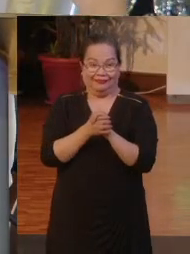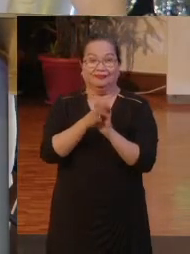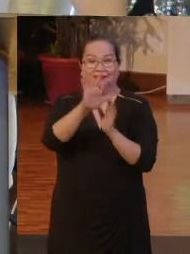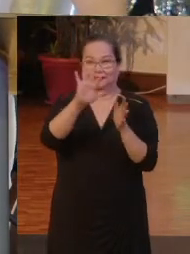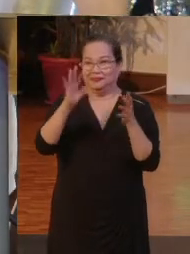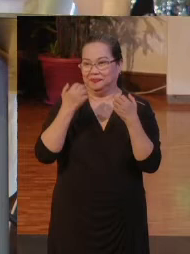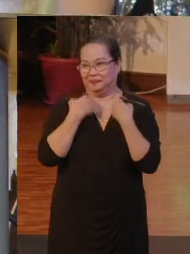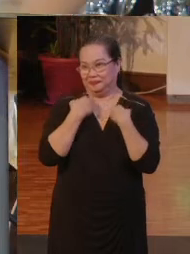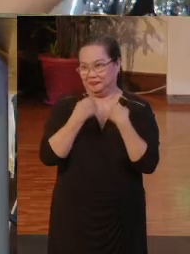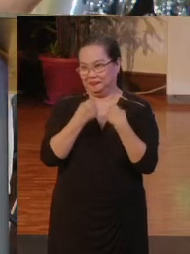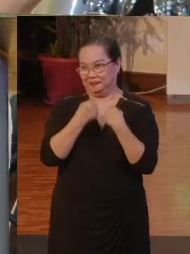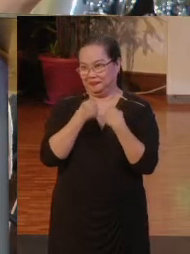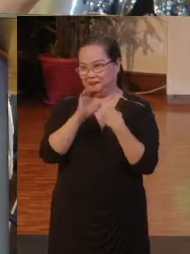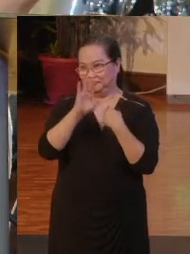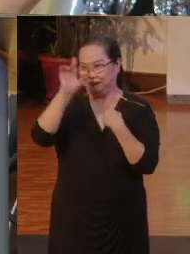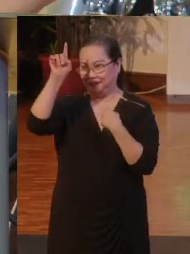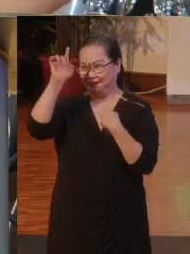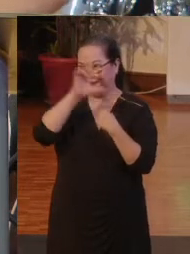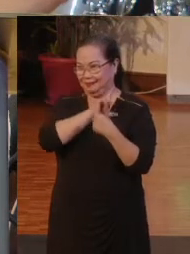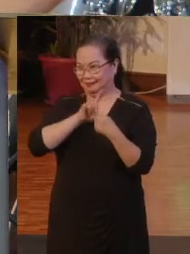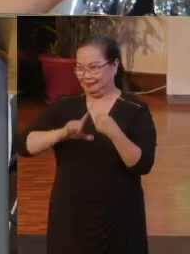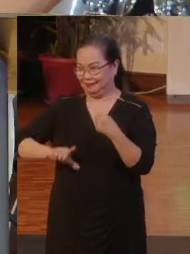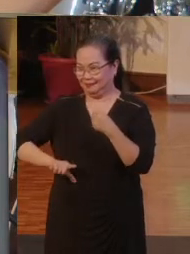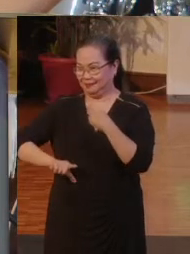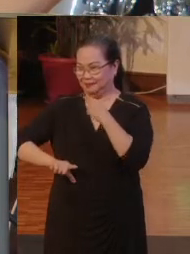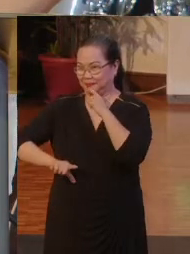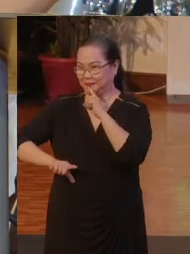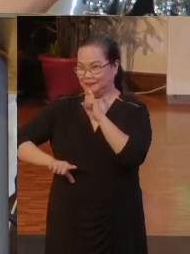kalakasan natin ng ating Panginoon